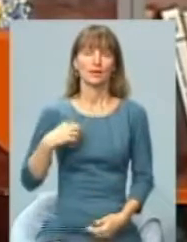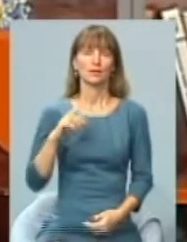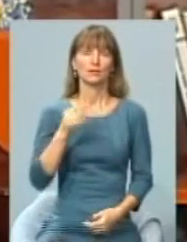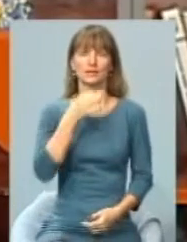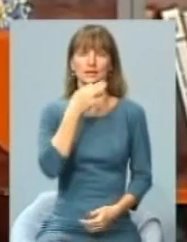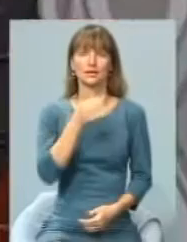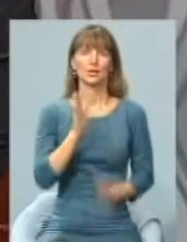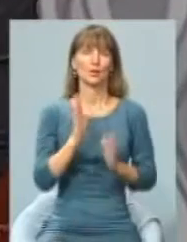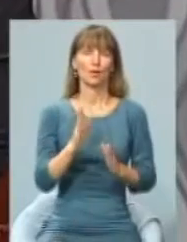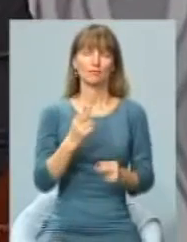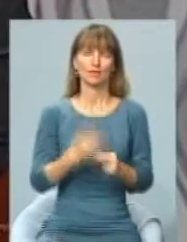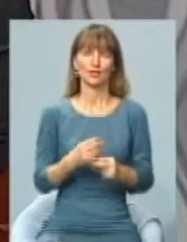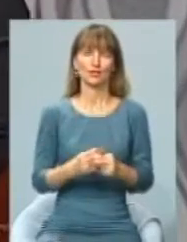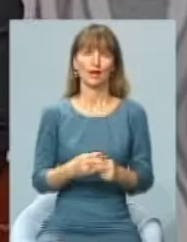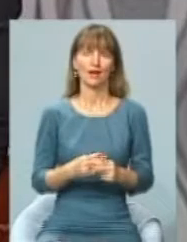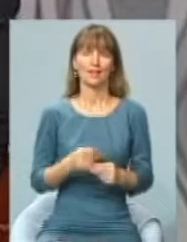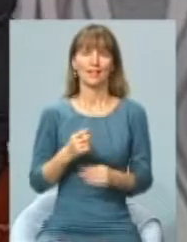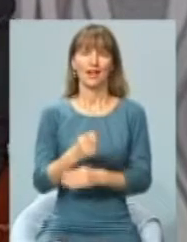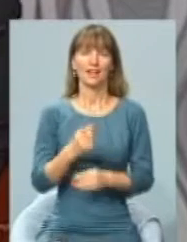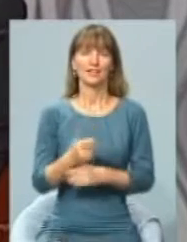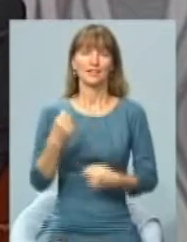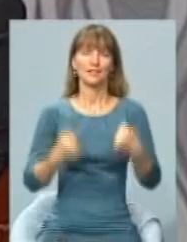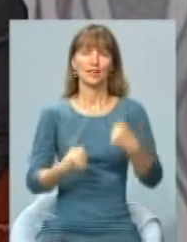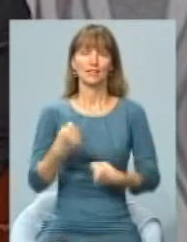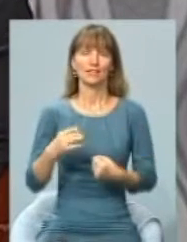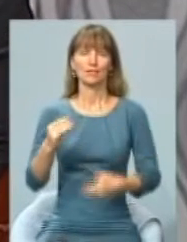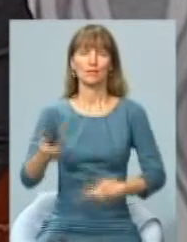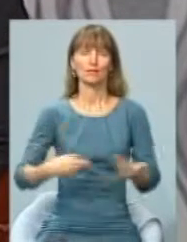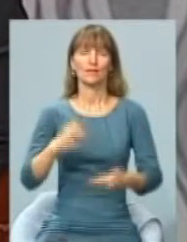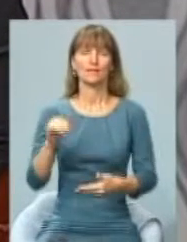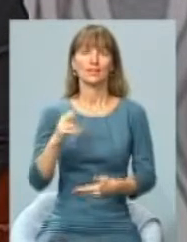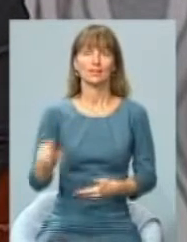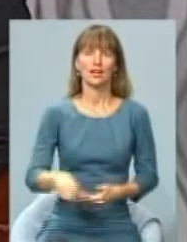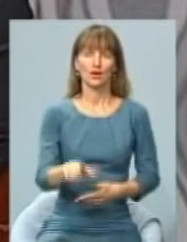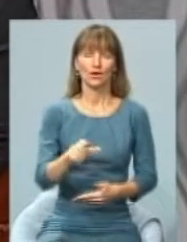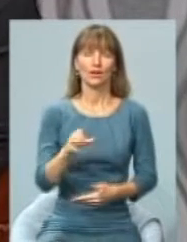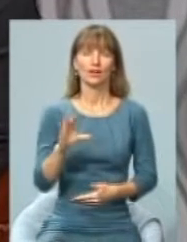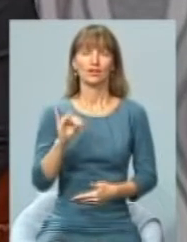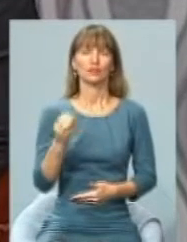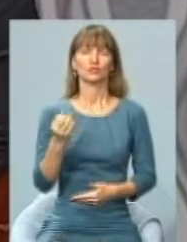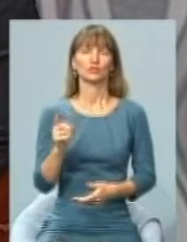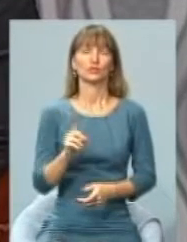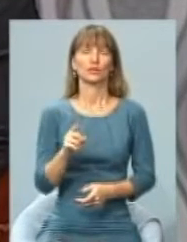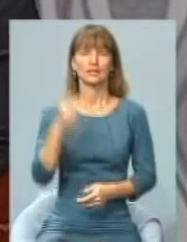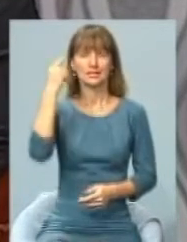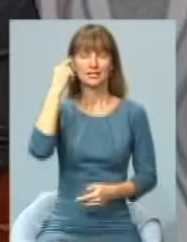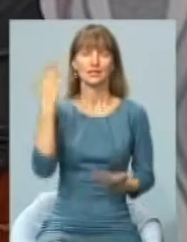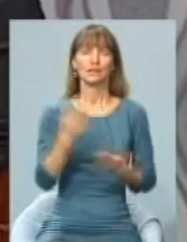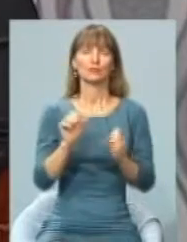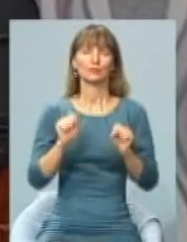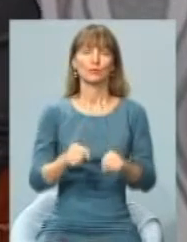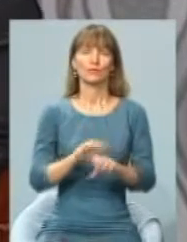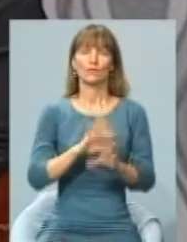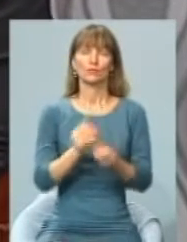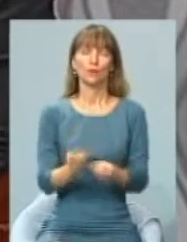тільки дразнять. Так, або відволікають водіїв, або пішоходів від дороги, або ще щось. А чи знаєш, як можна